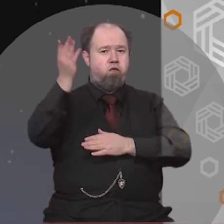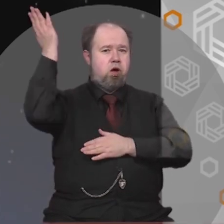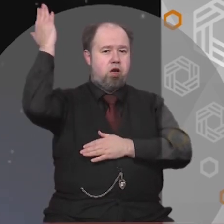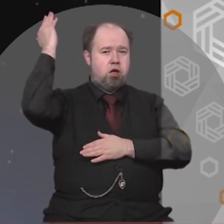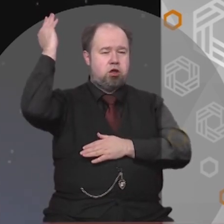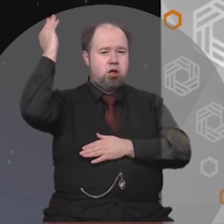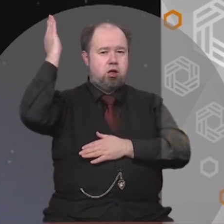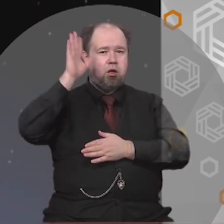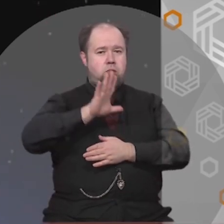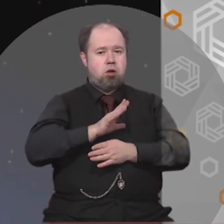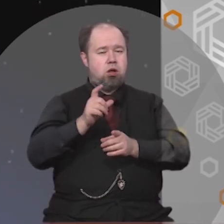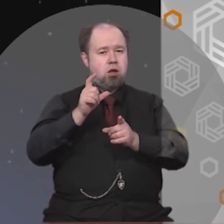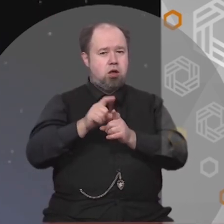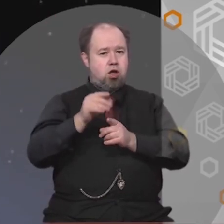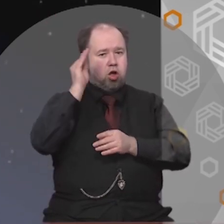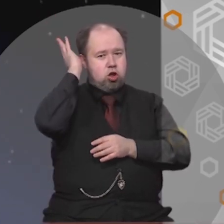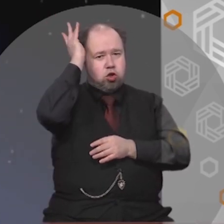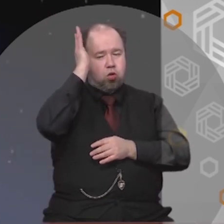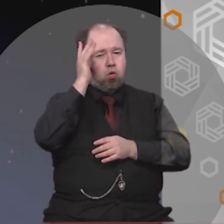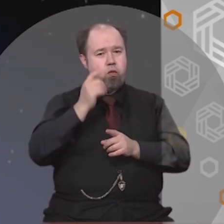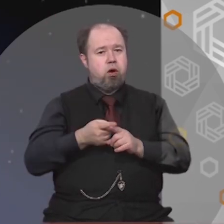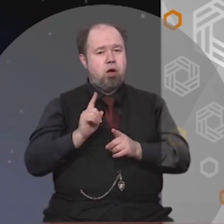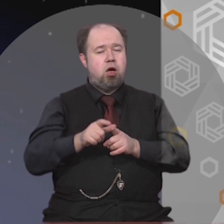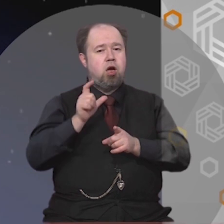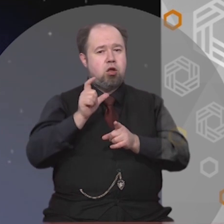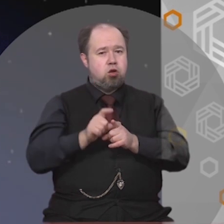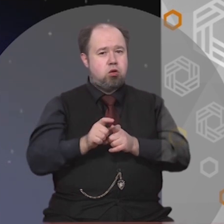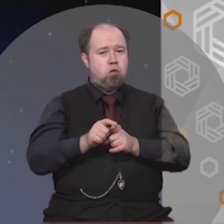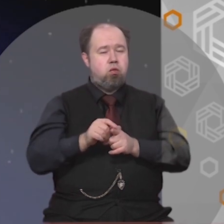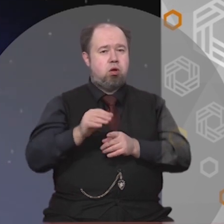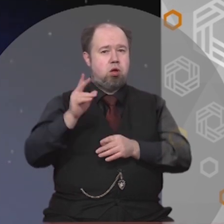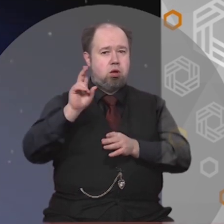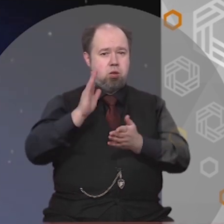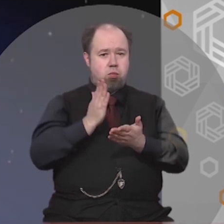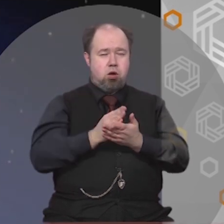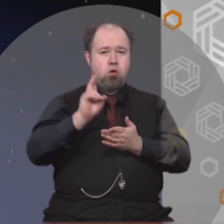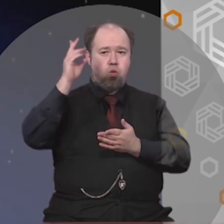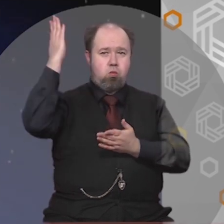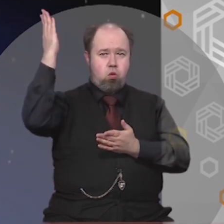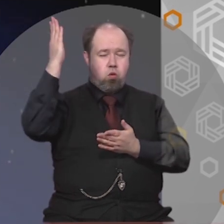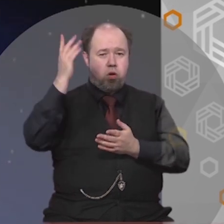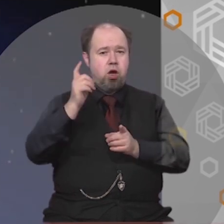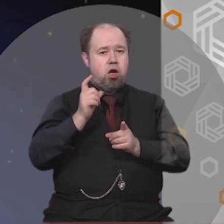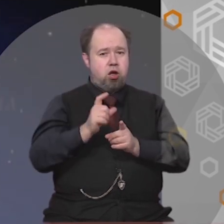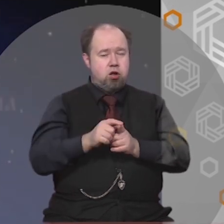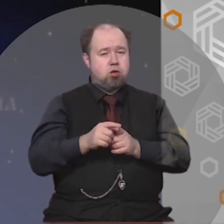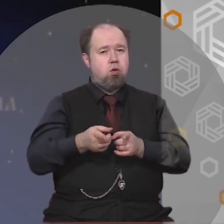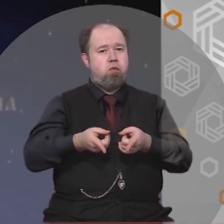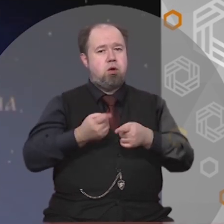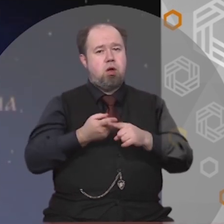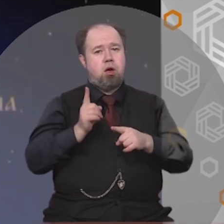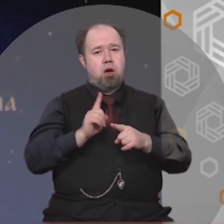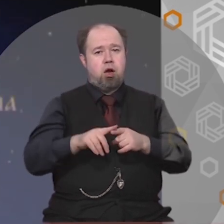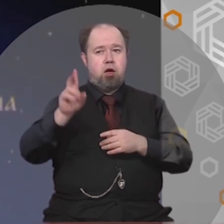Вначале было слово, и слово было у Бога, и слово